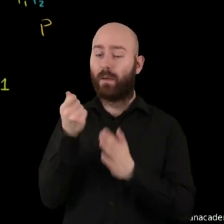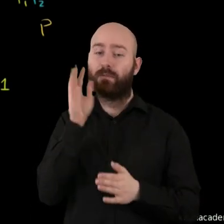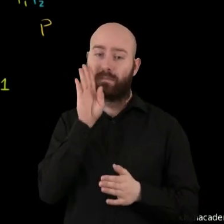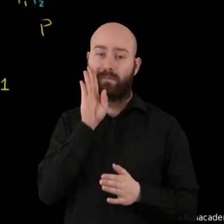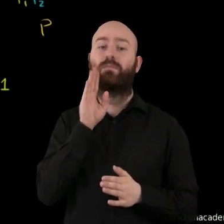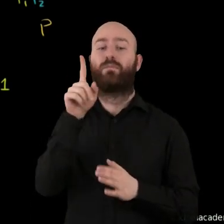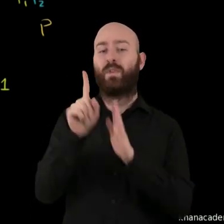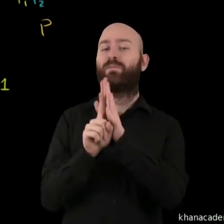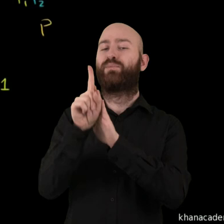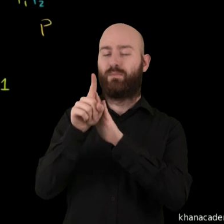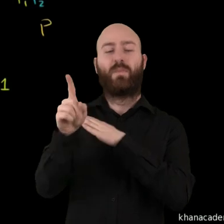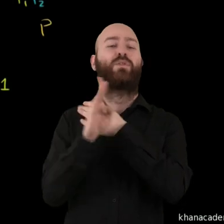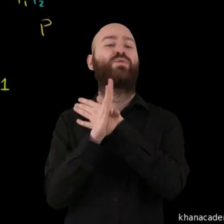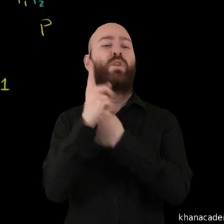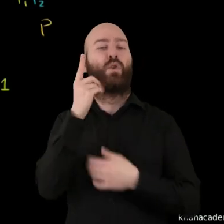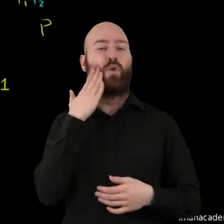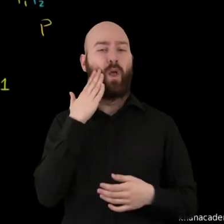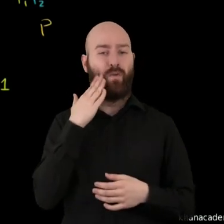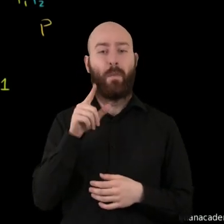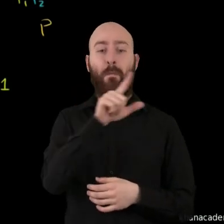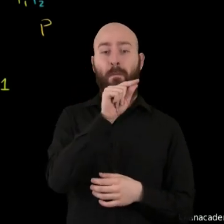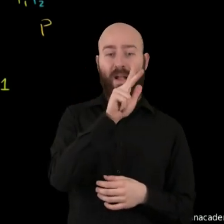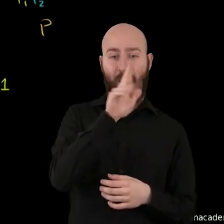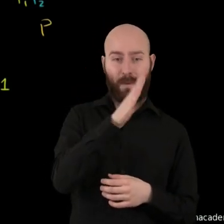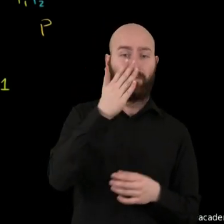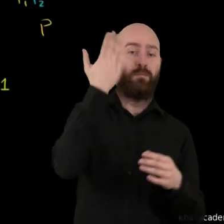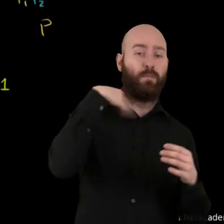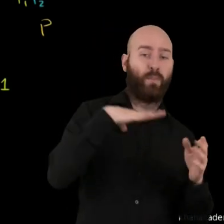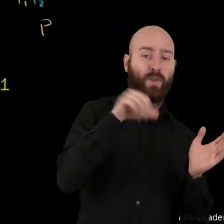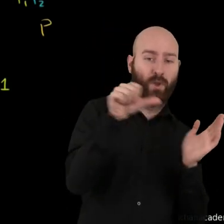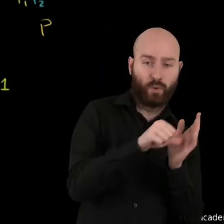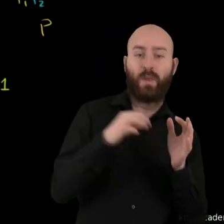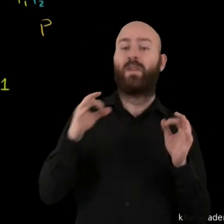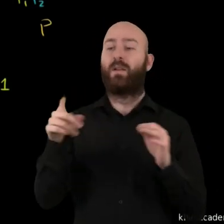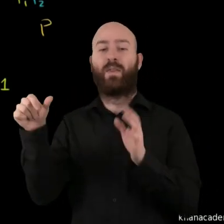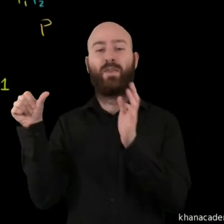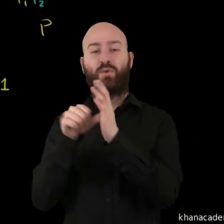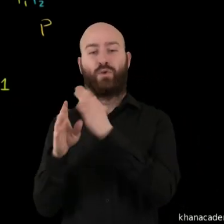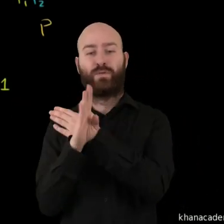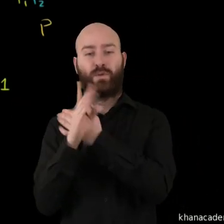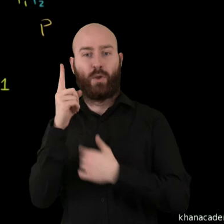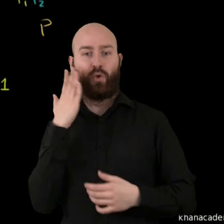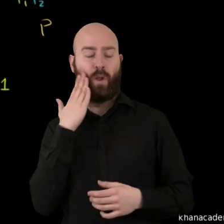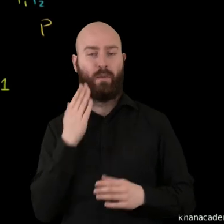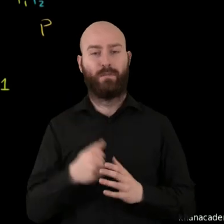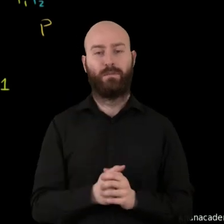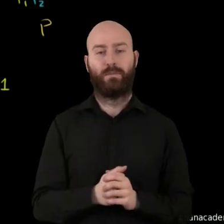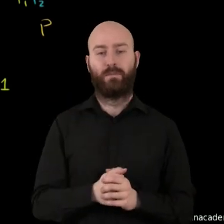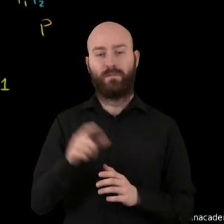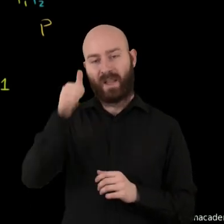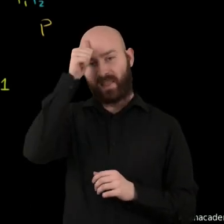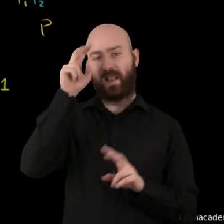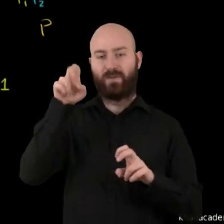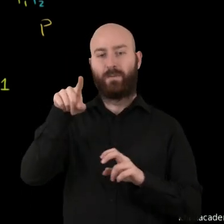Przyrost, gdyby ceny były niezmienne, wyniósłby 91 dolarów. Przeszlibyśmy od PKB w kwocie 1000 dolarów do